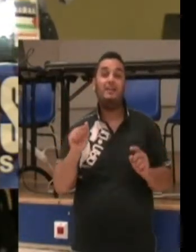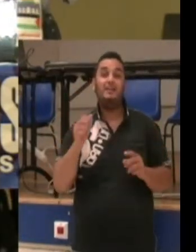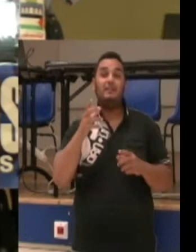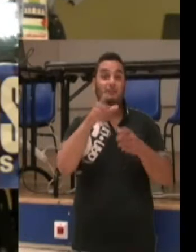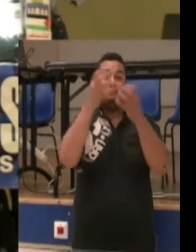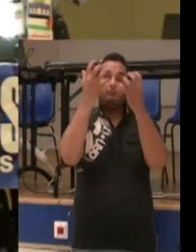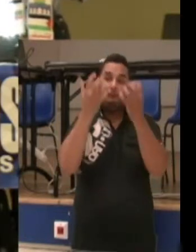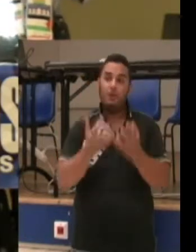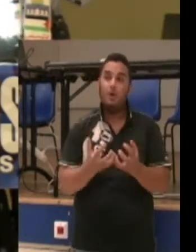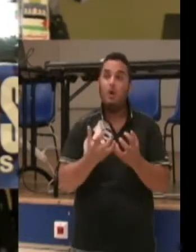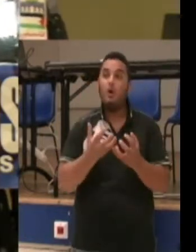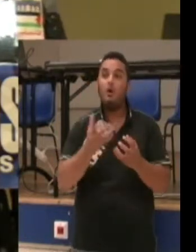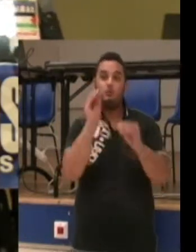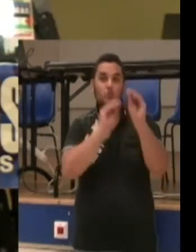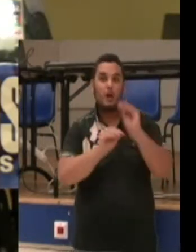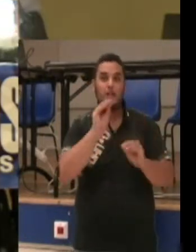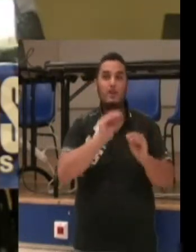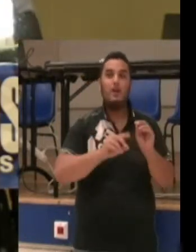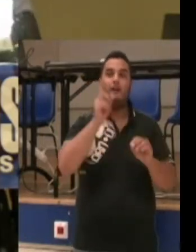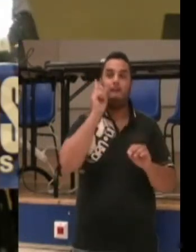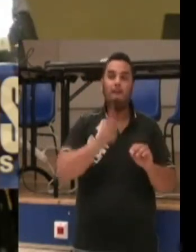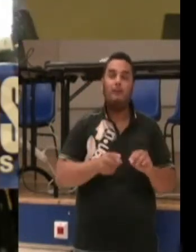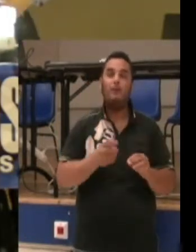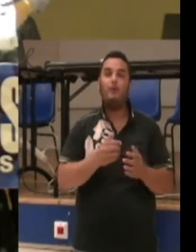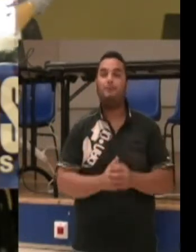veulent se soigner, il faut qu'ils